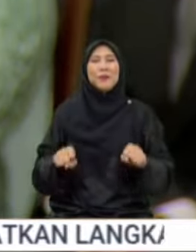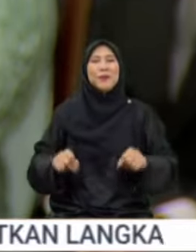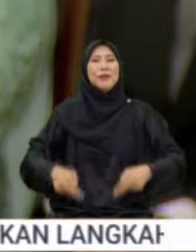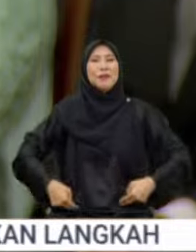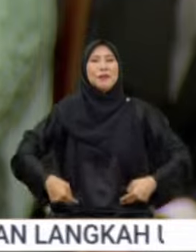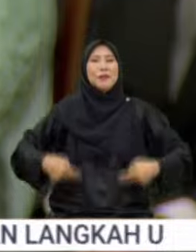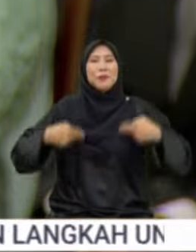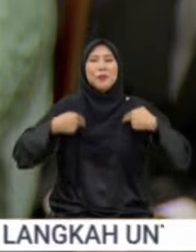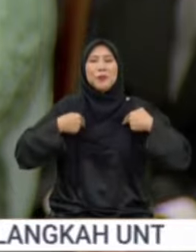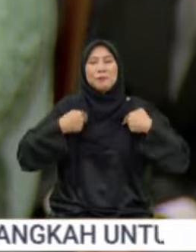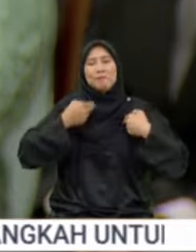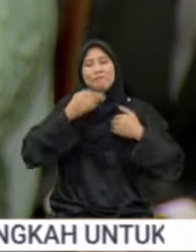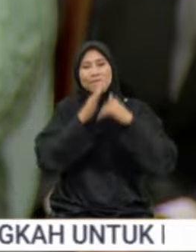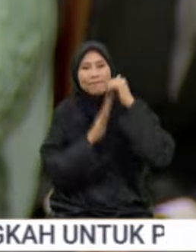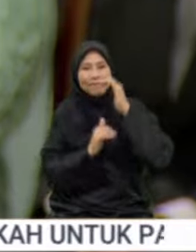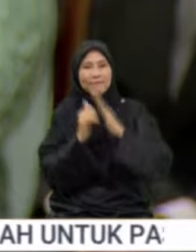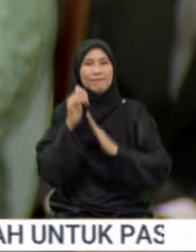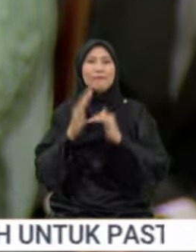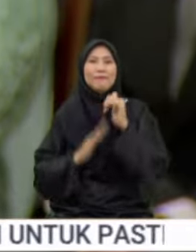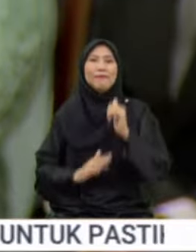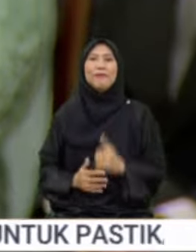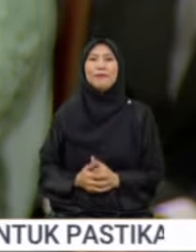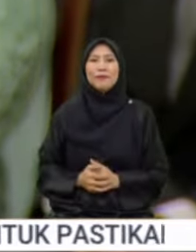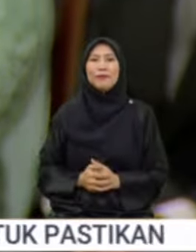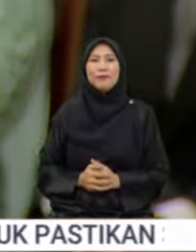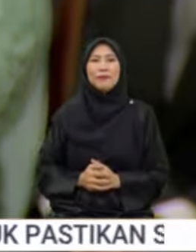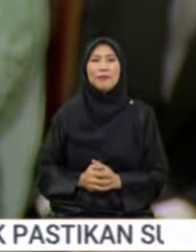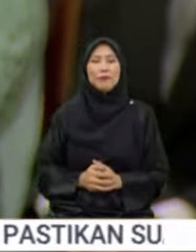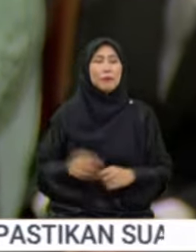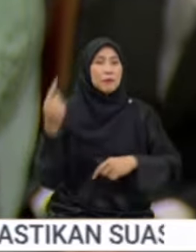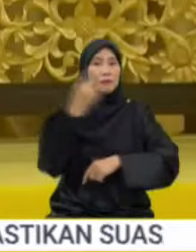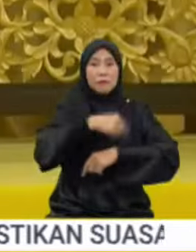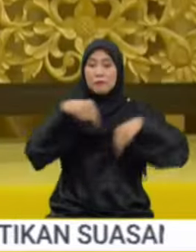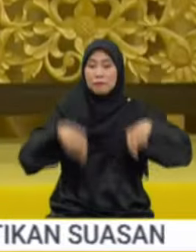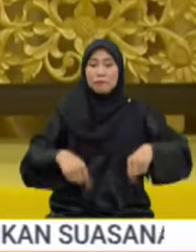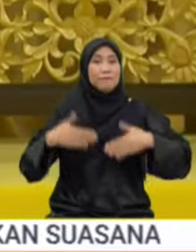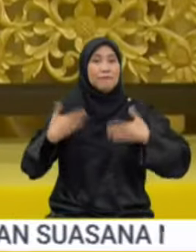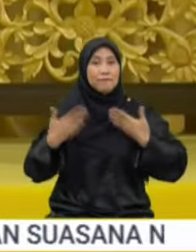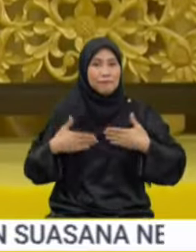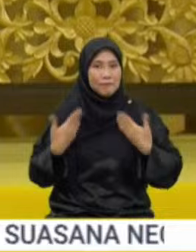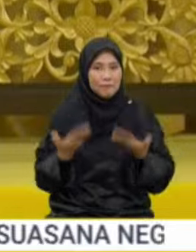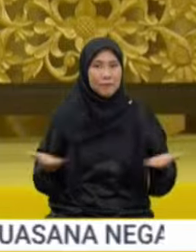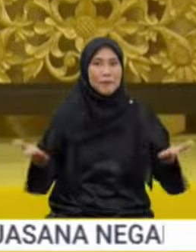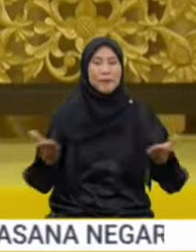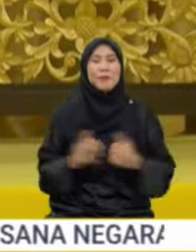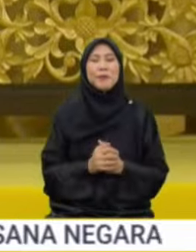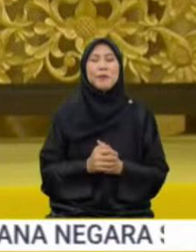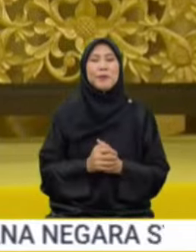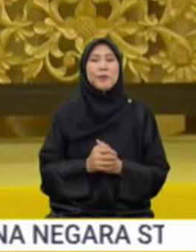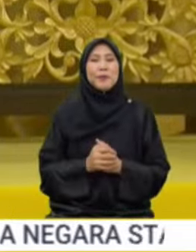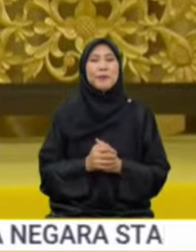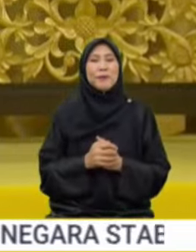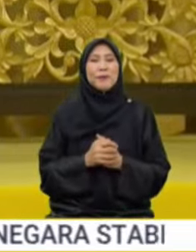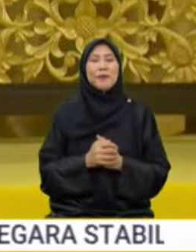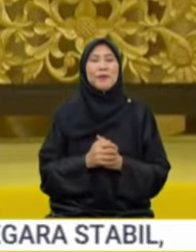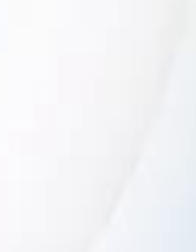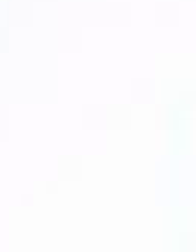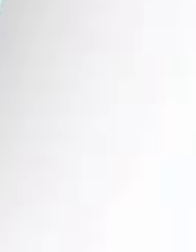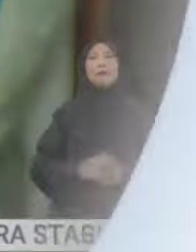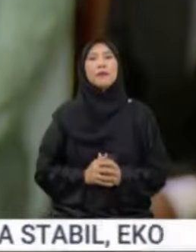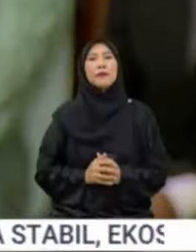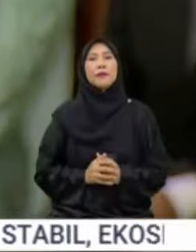lebih selesa. Beliau berkata demikian dalam sembah ucapan di Istana Negara.